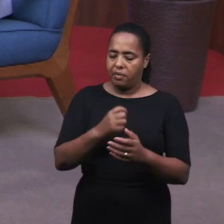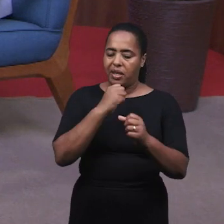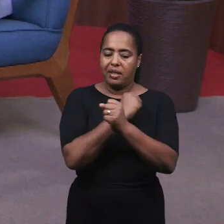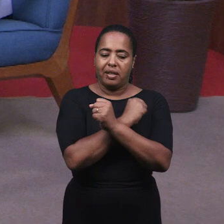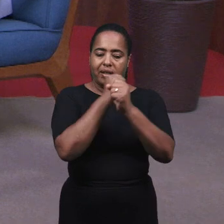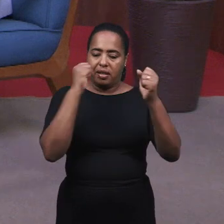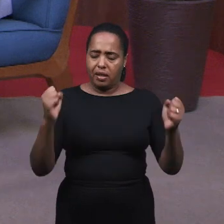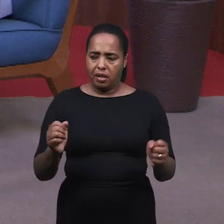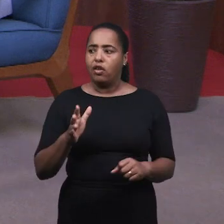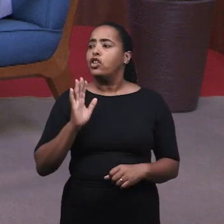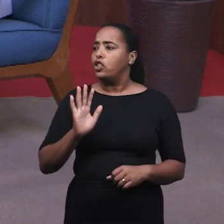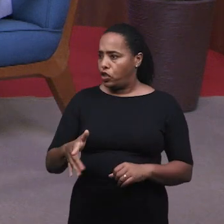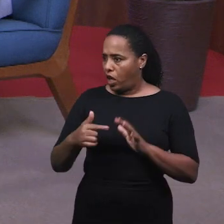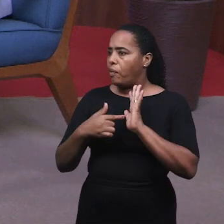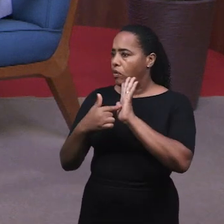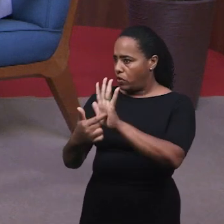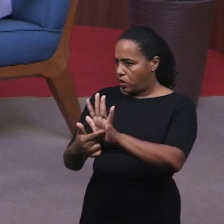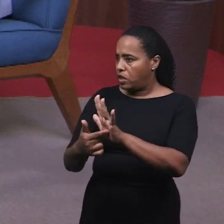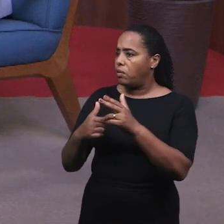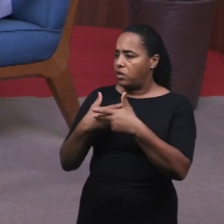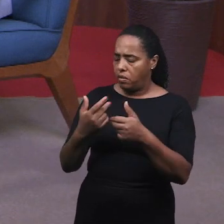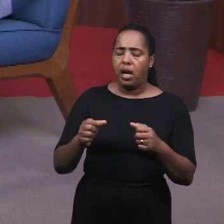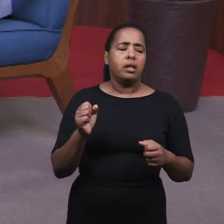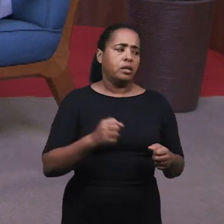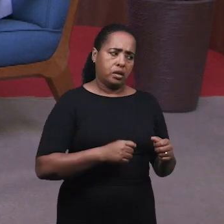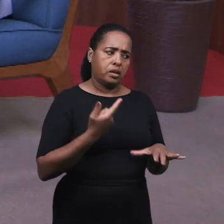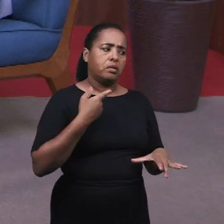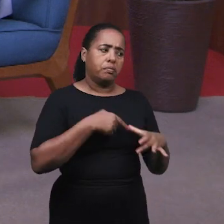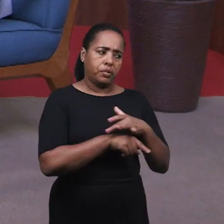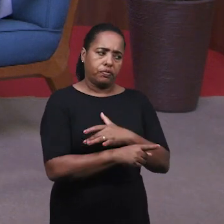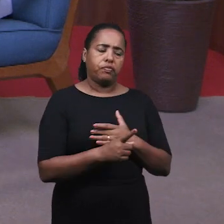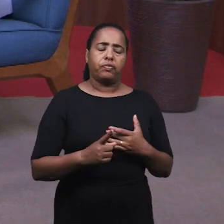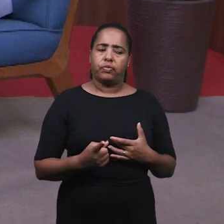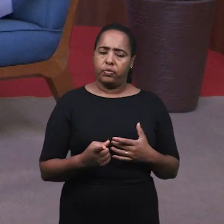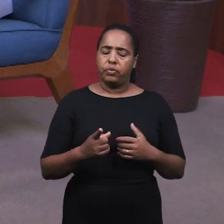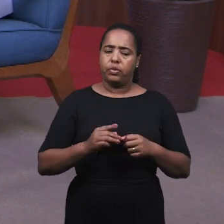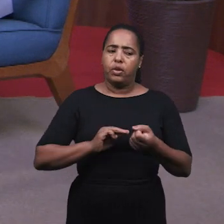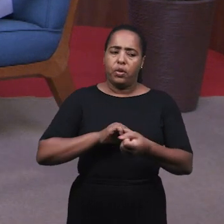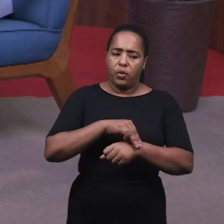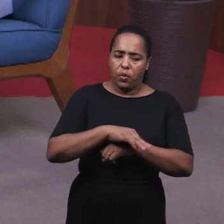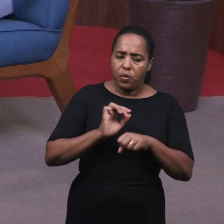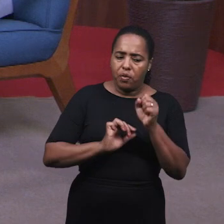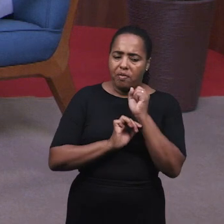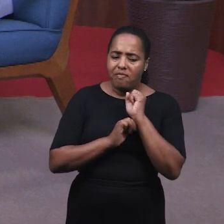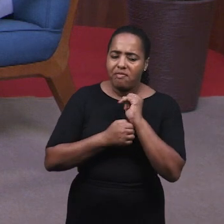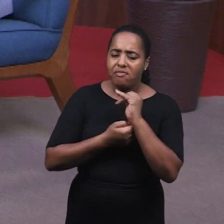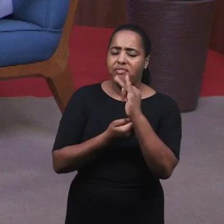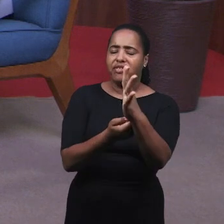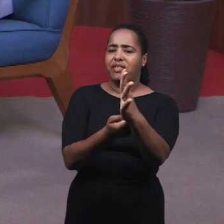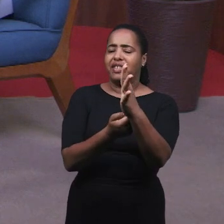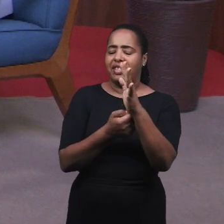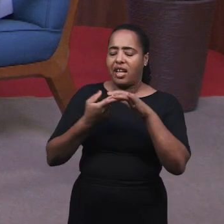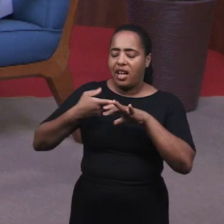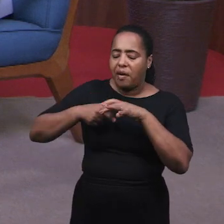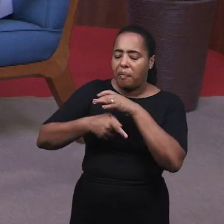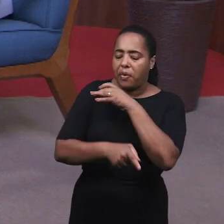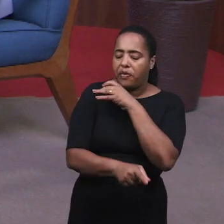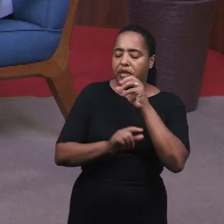de choses. C'est très profond, la profondité, les mystères sont toujours révélés, n'est-ce pas, et avec beaucoup de